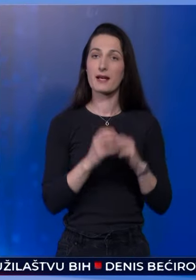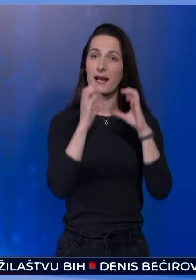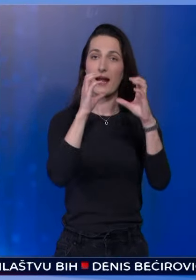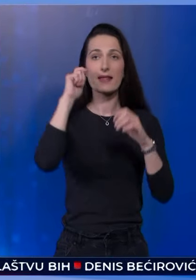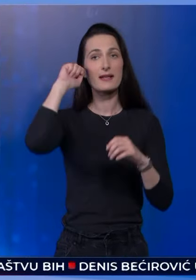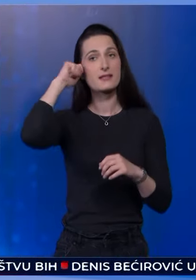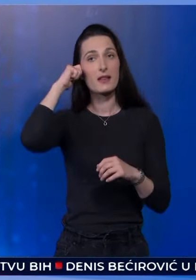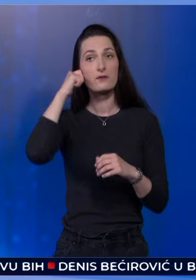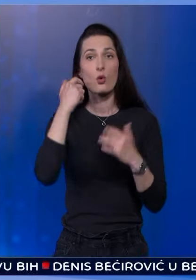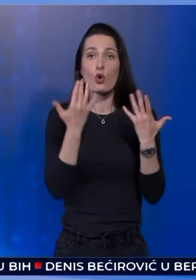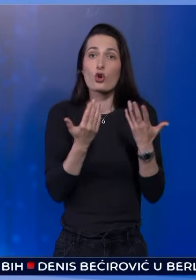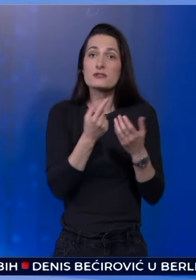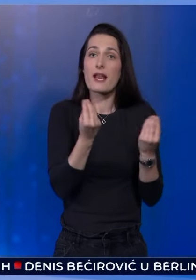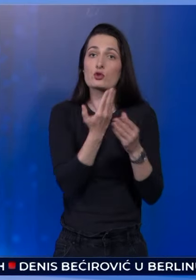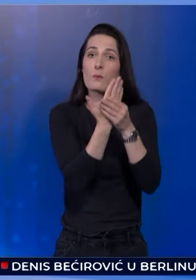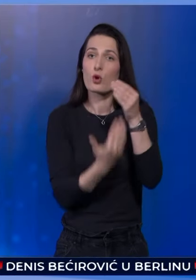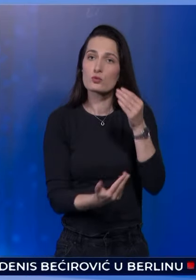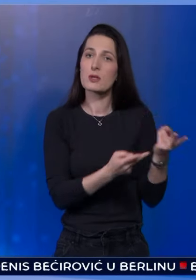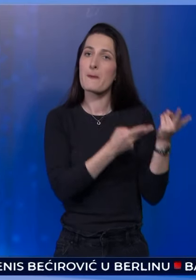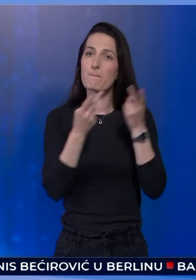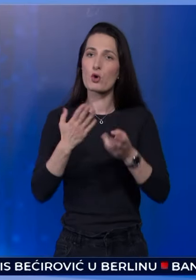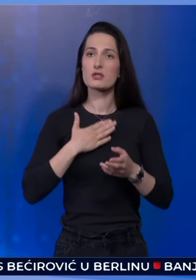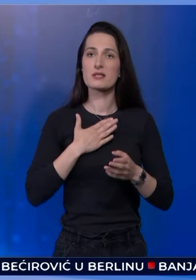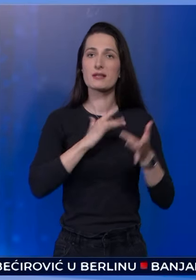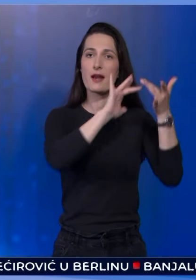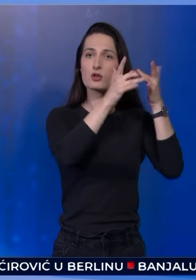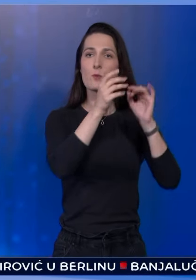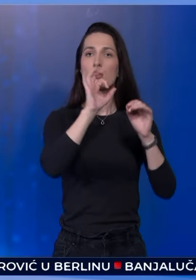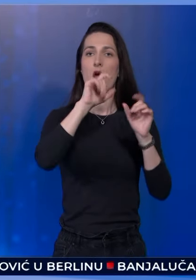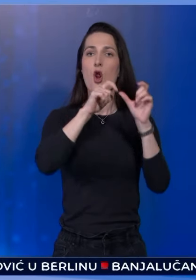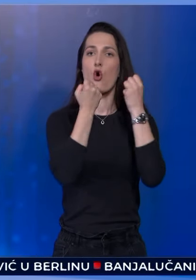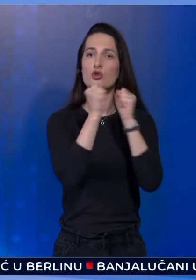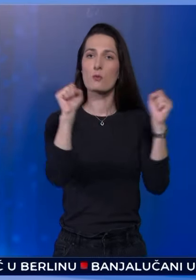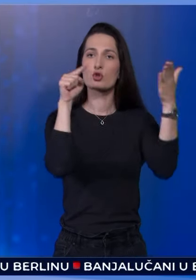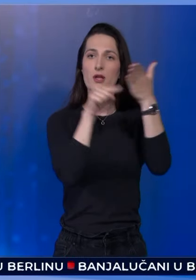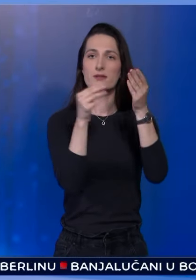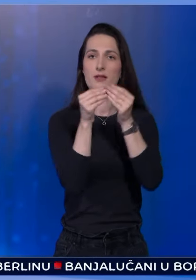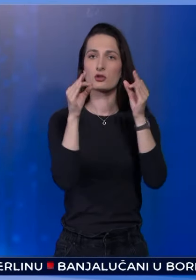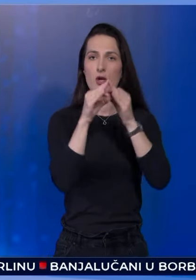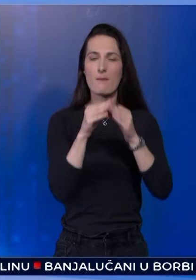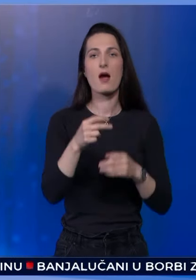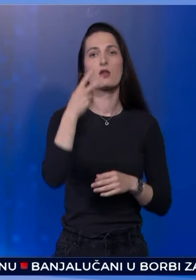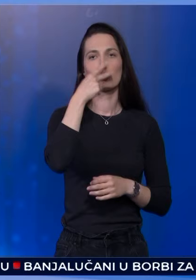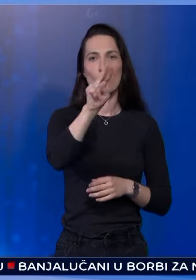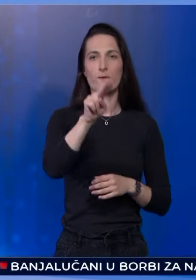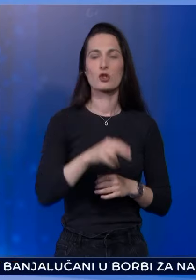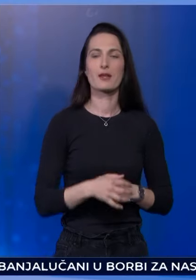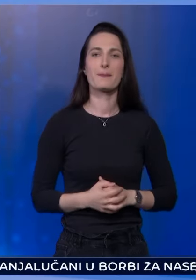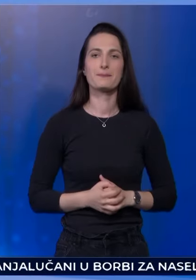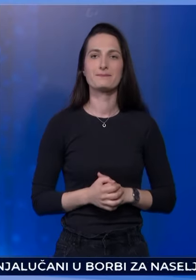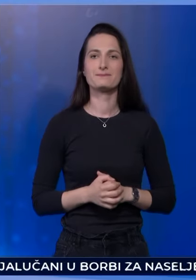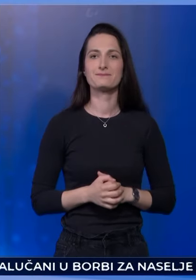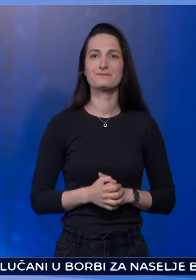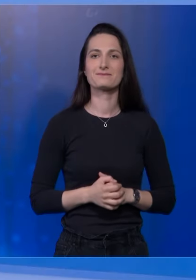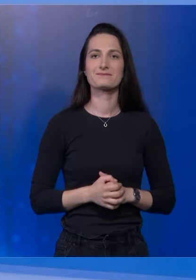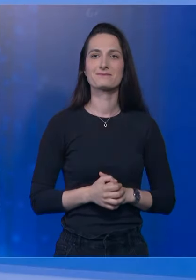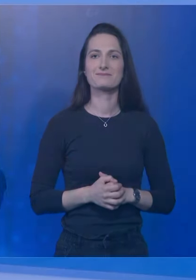Gledali ste Dnevnik. Ukoliko ste nešto propustili, posjetite naš portal oslobođenje.ba. Doviđenja.